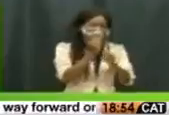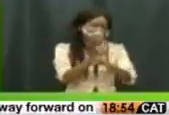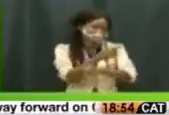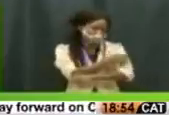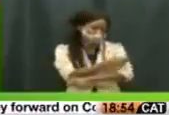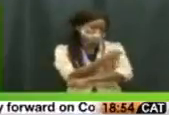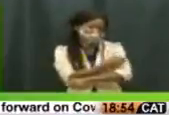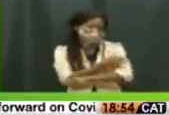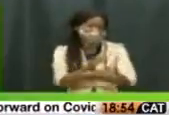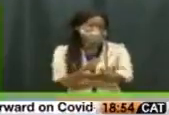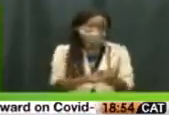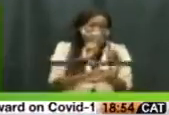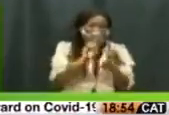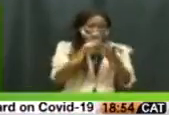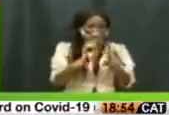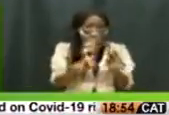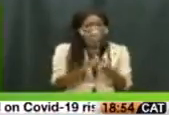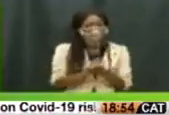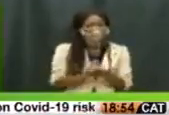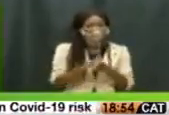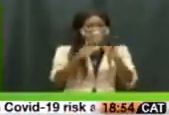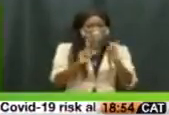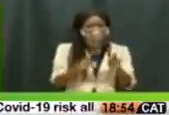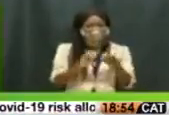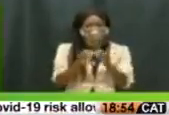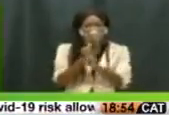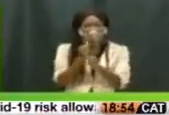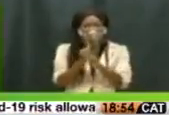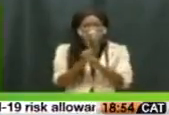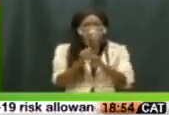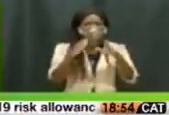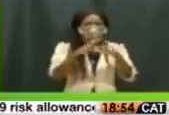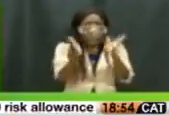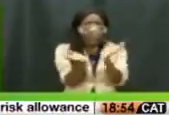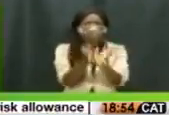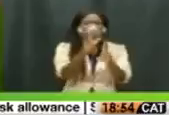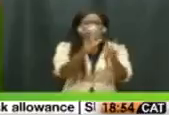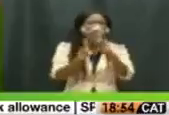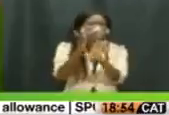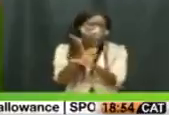mzipatala komanso iwa amene amagwira ntchito ndi anthu